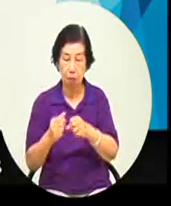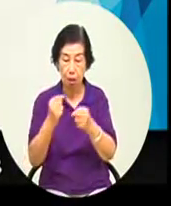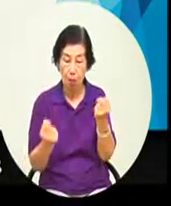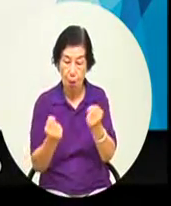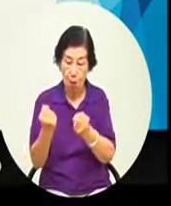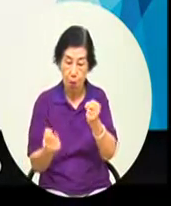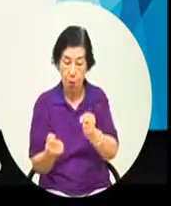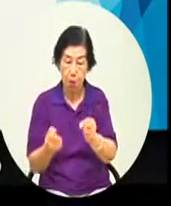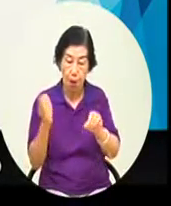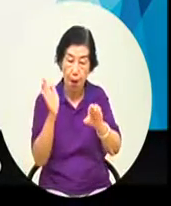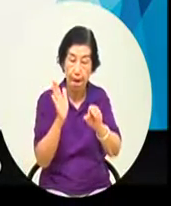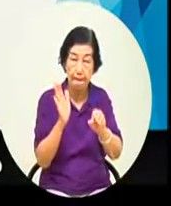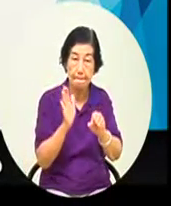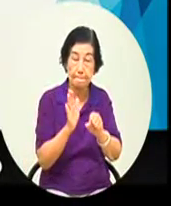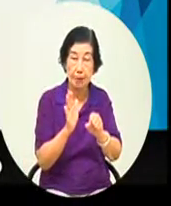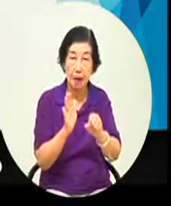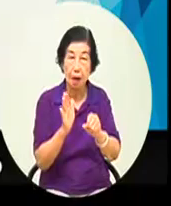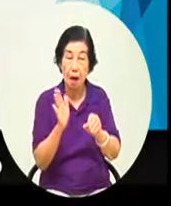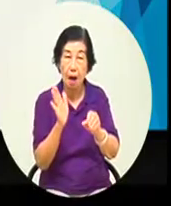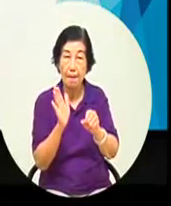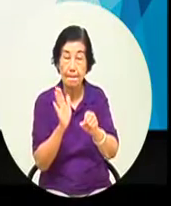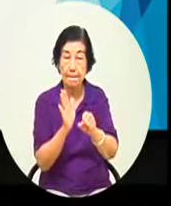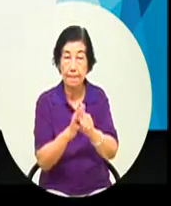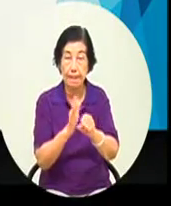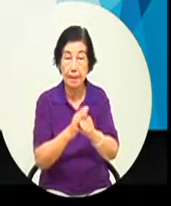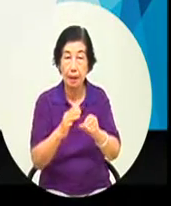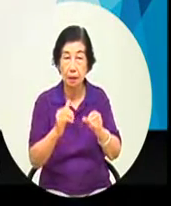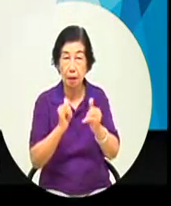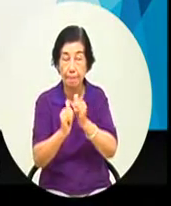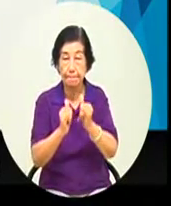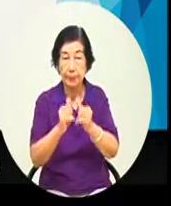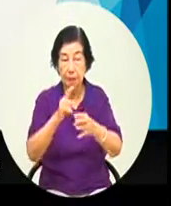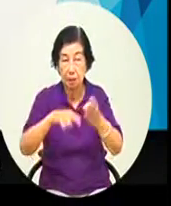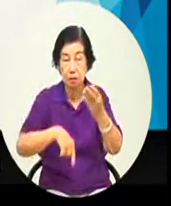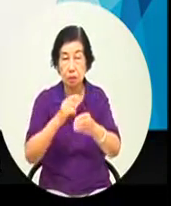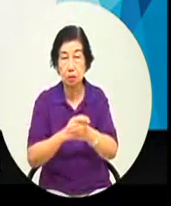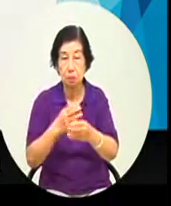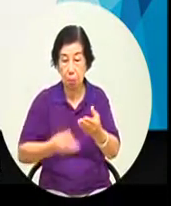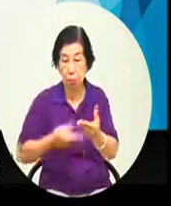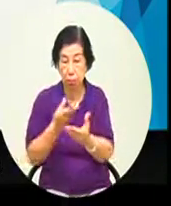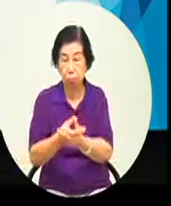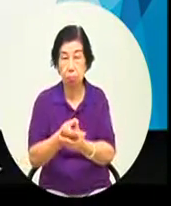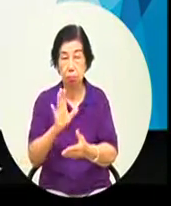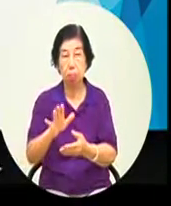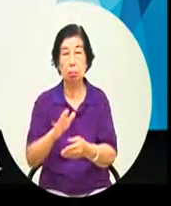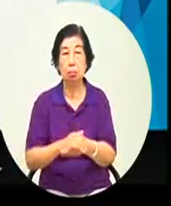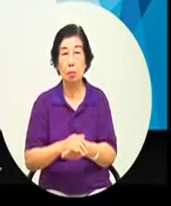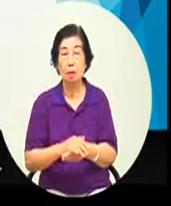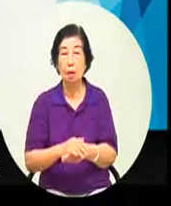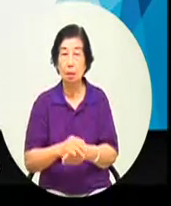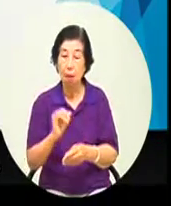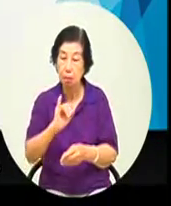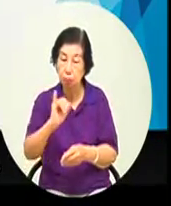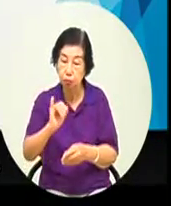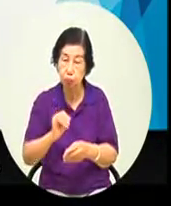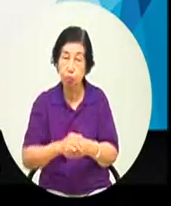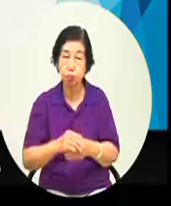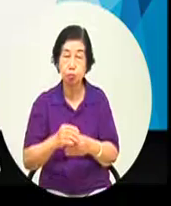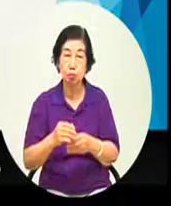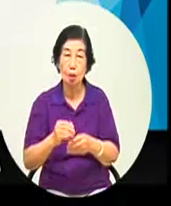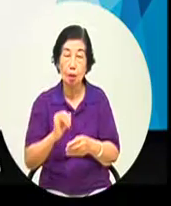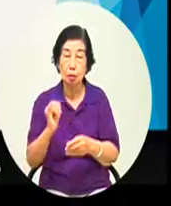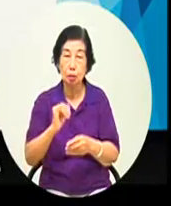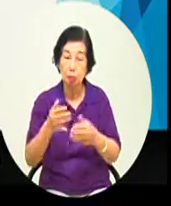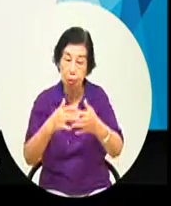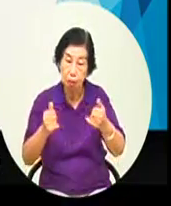至于他们怎么样去做一些民事方面的和解赔偿，我们不了解，但是问题是一个女大学生的清白，她是